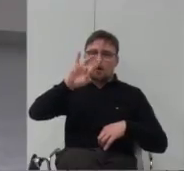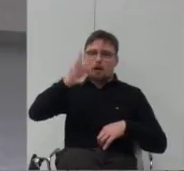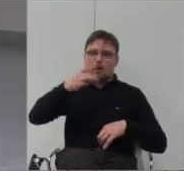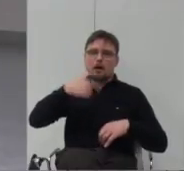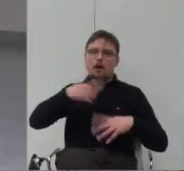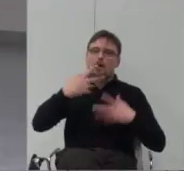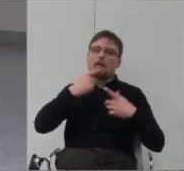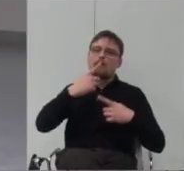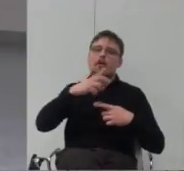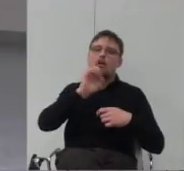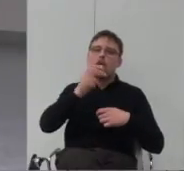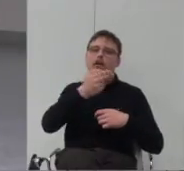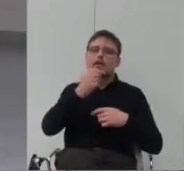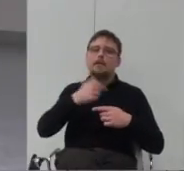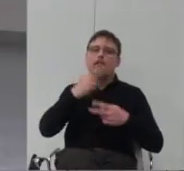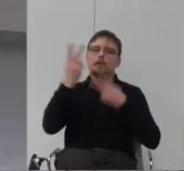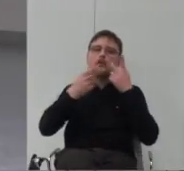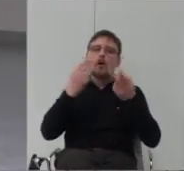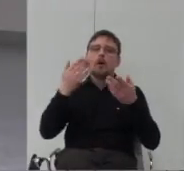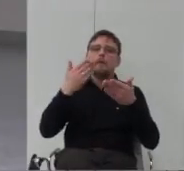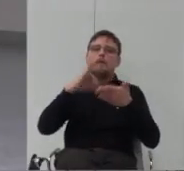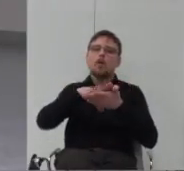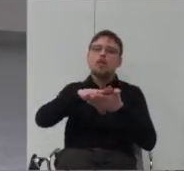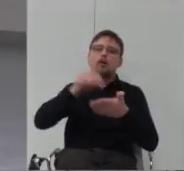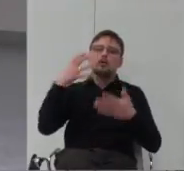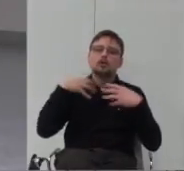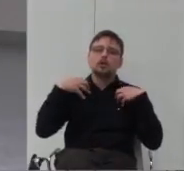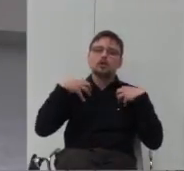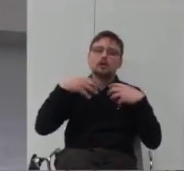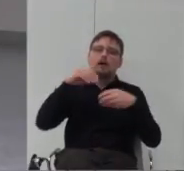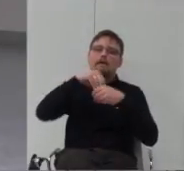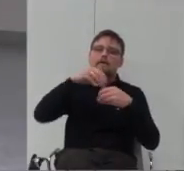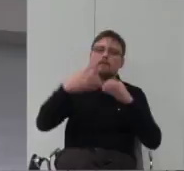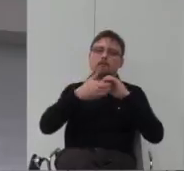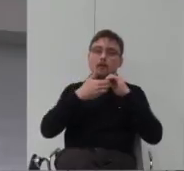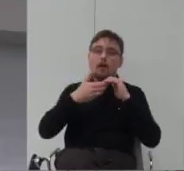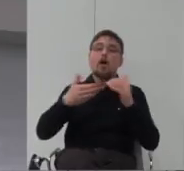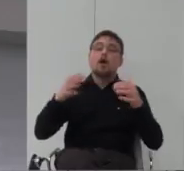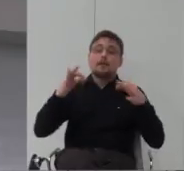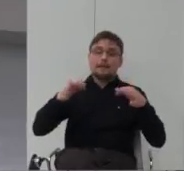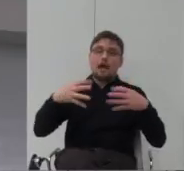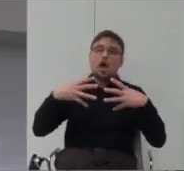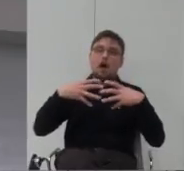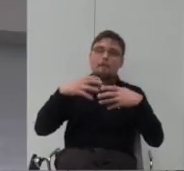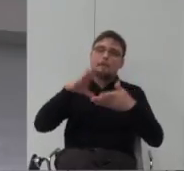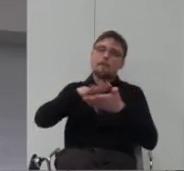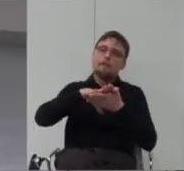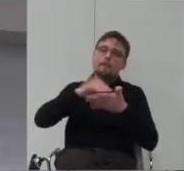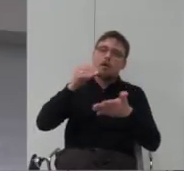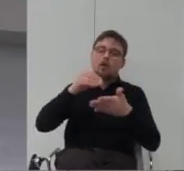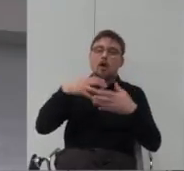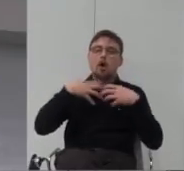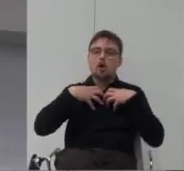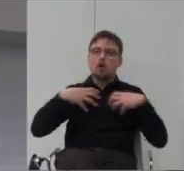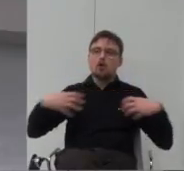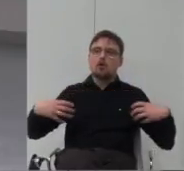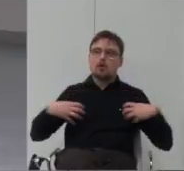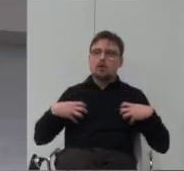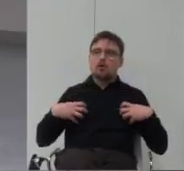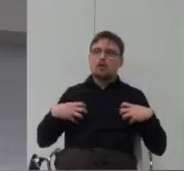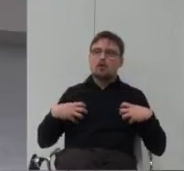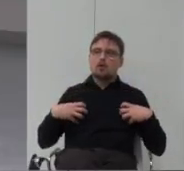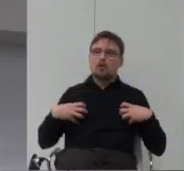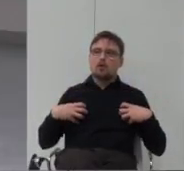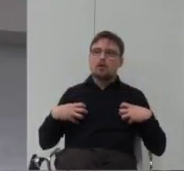Dzień dobry Państwu, nazywam się Paulina Maląg. Chciałabym pokrótce opowiedzieć o poszukiwaniu modelu życia we wspólnocie.